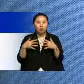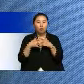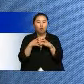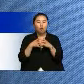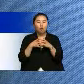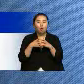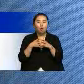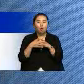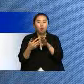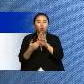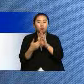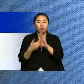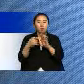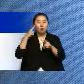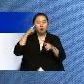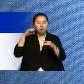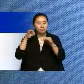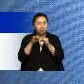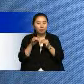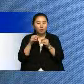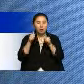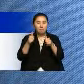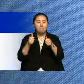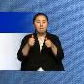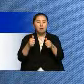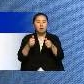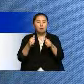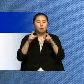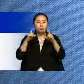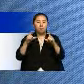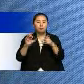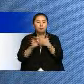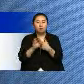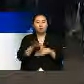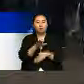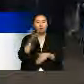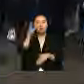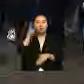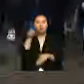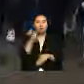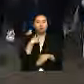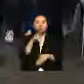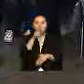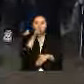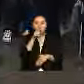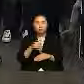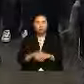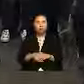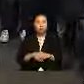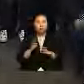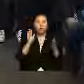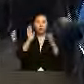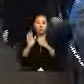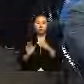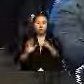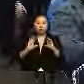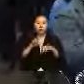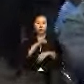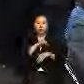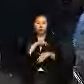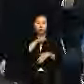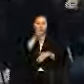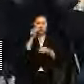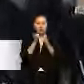거부가 합당하다는 판결이 났으면 하는 게 저희 기대였었죠. 포천 석투보는 앞으로